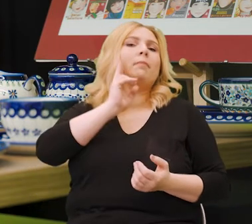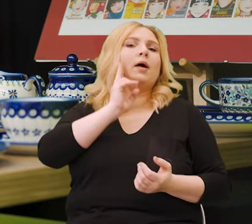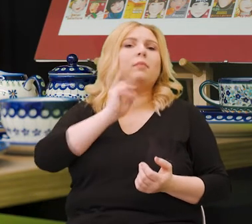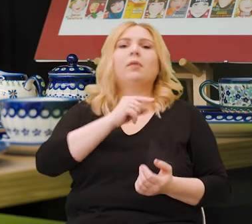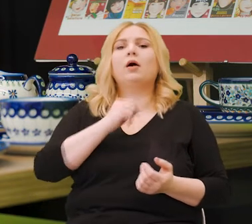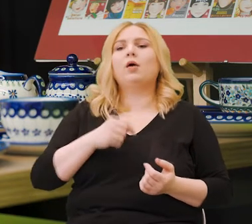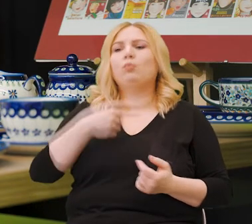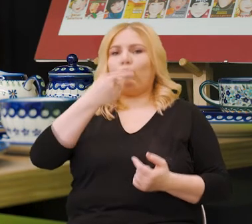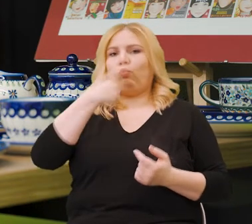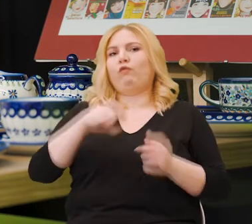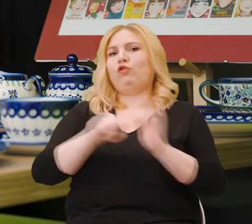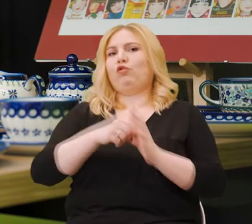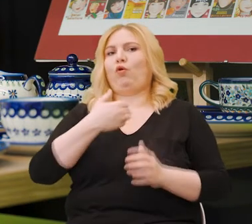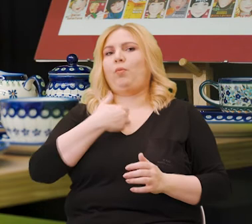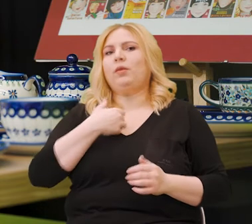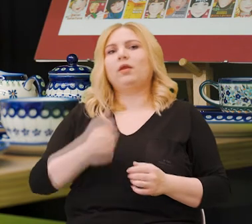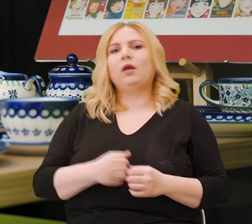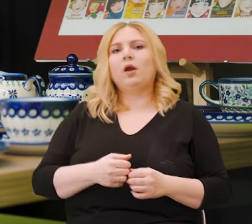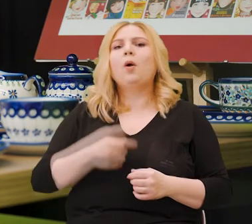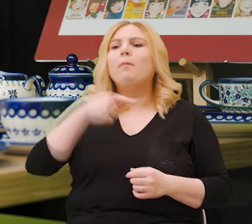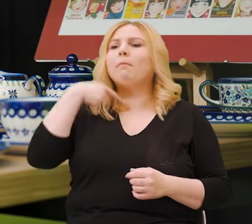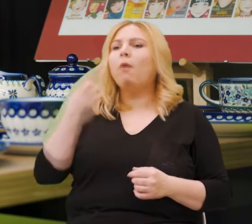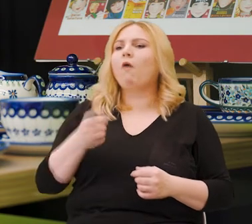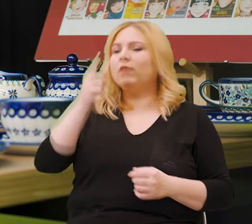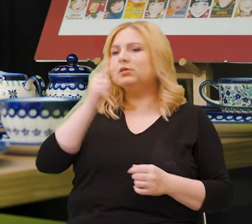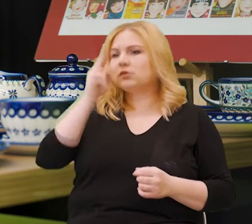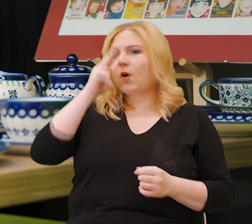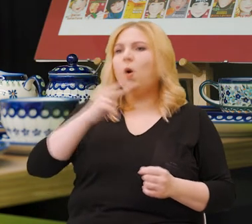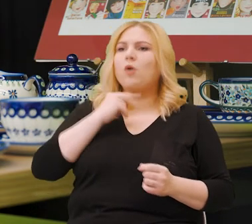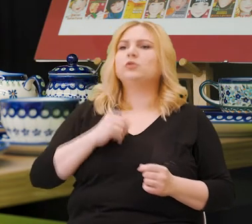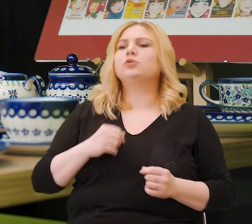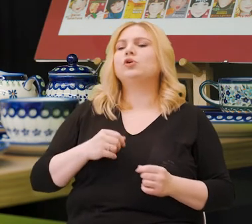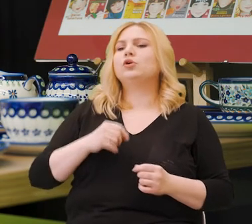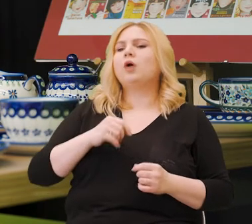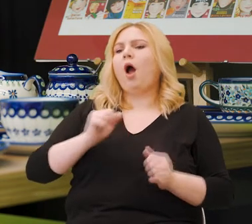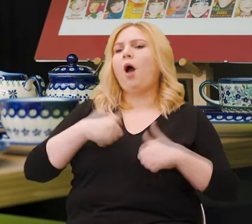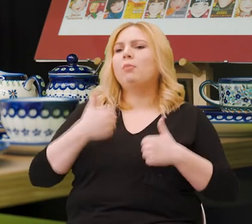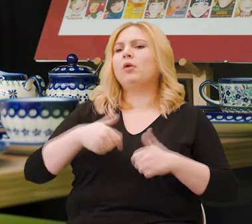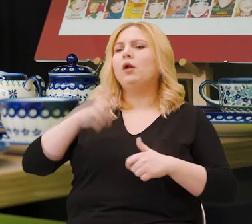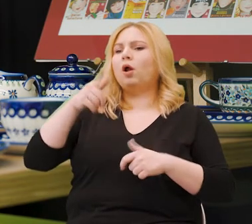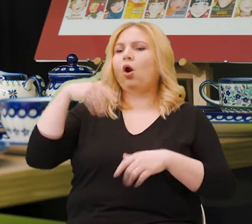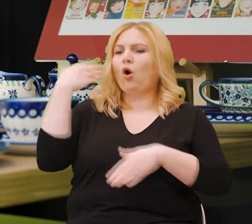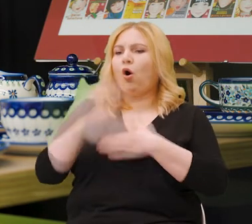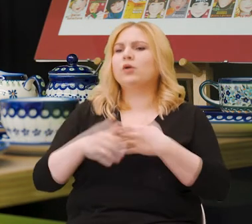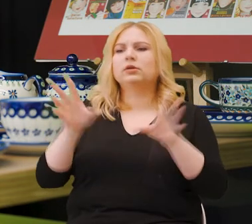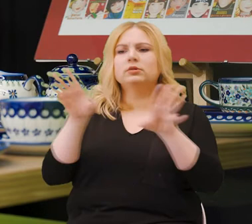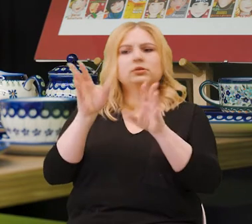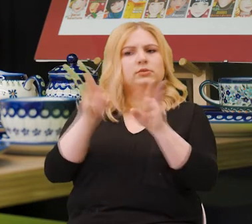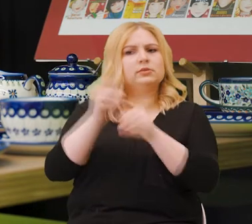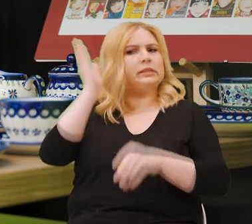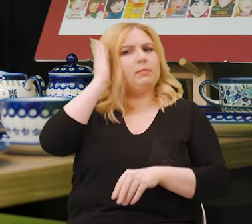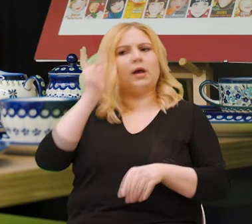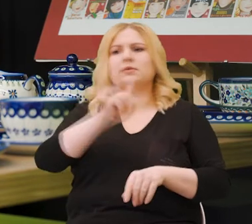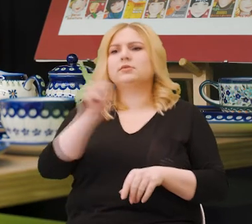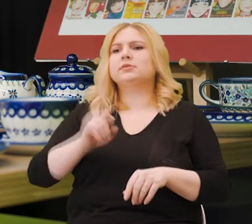przykład mama zwraca się do mnie. Powiedz swojemu ojcu, żeby przestał sypiać z